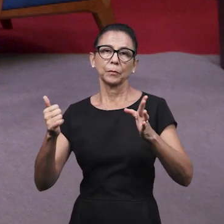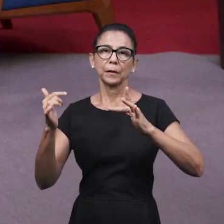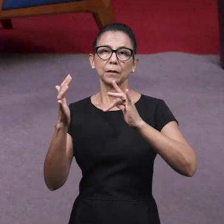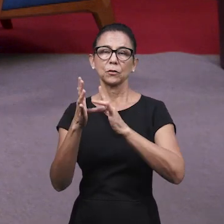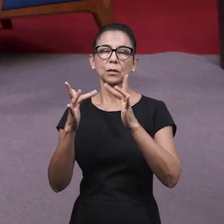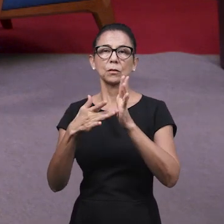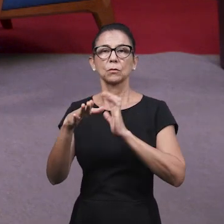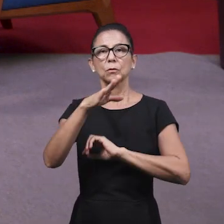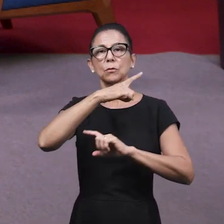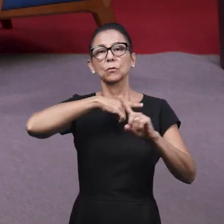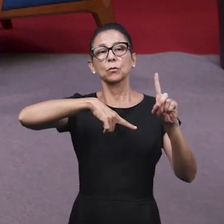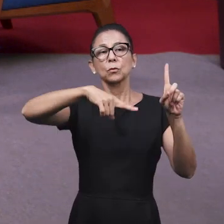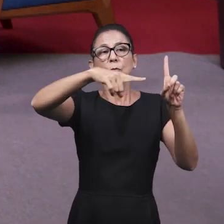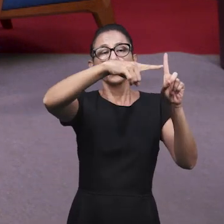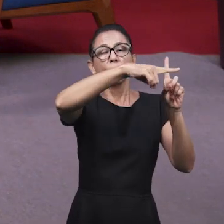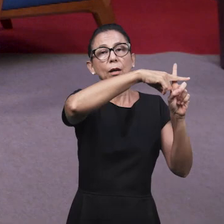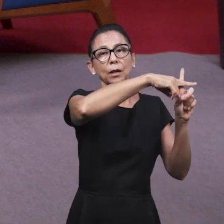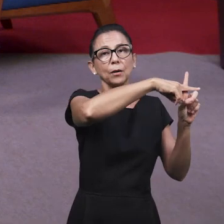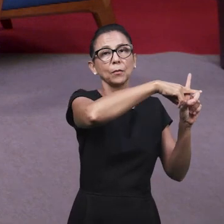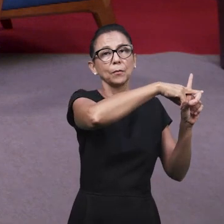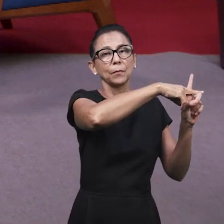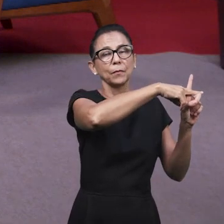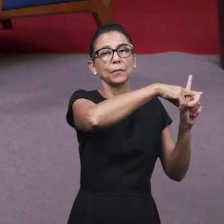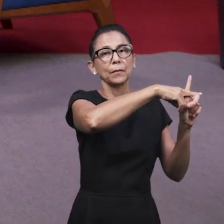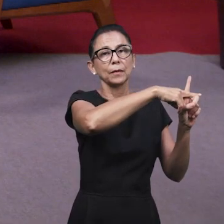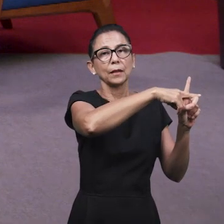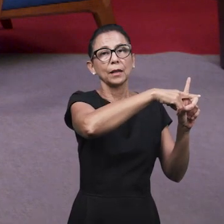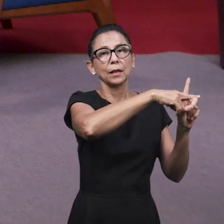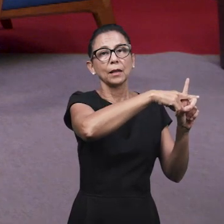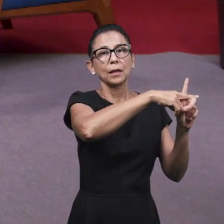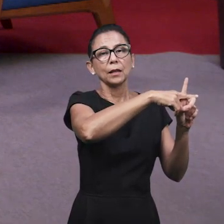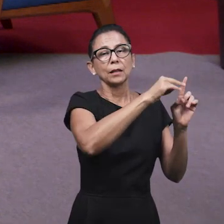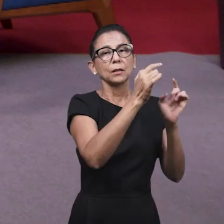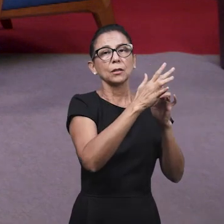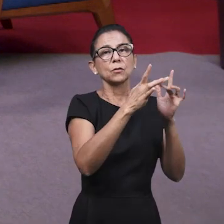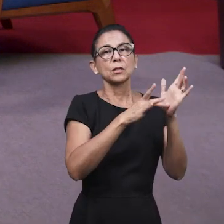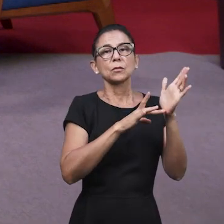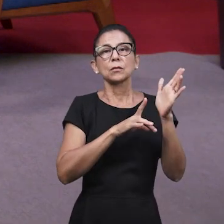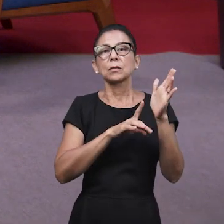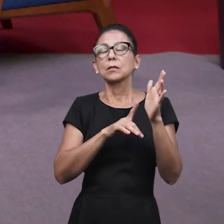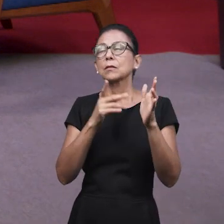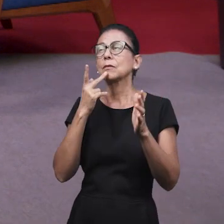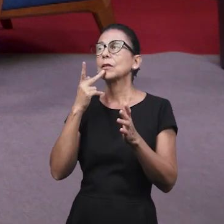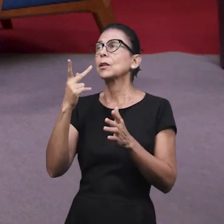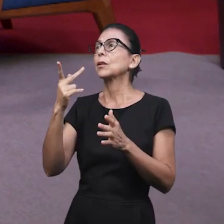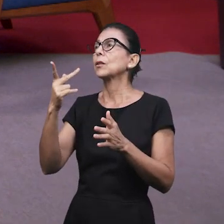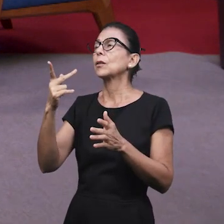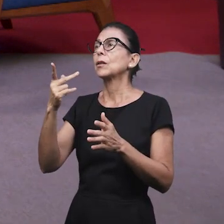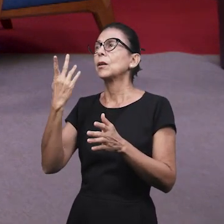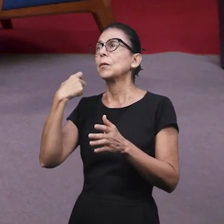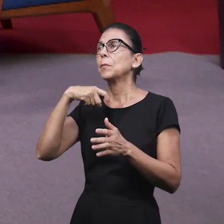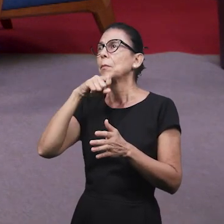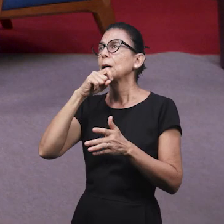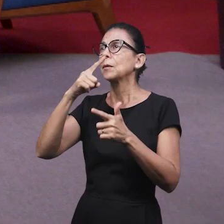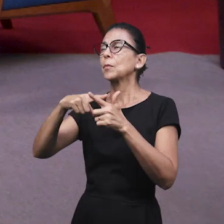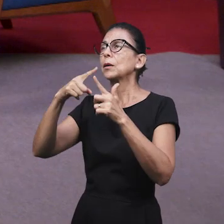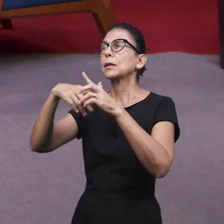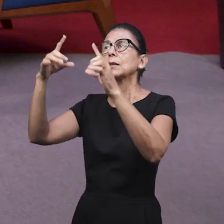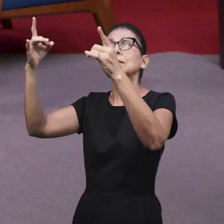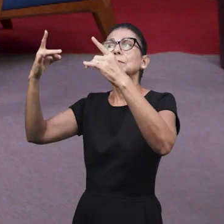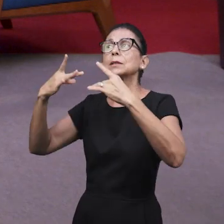Et, mon Père, pourquoi m'as-tu abandonné? C'était un moment de remise. Il n'a pas été épargné dans ce